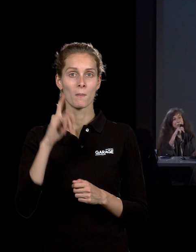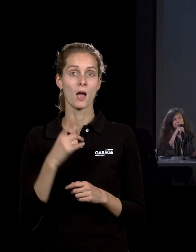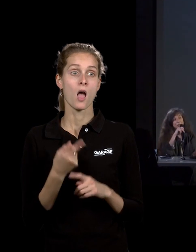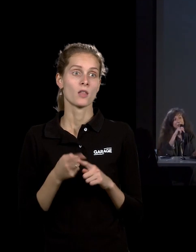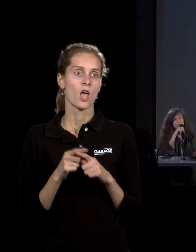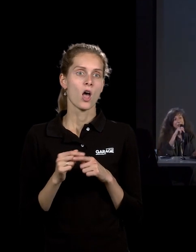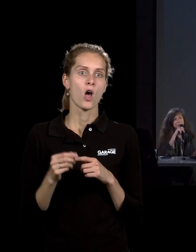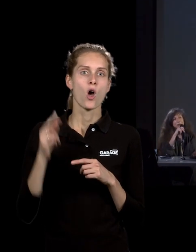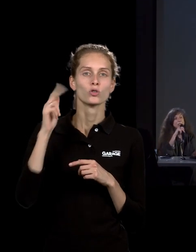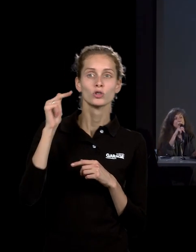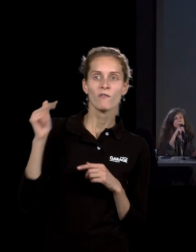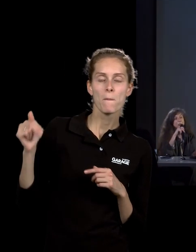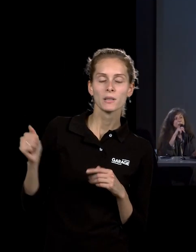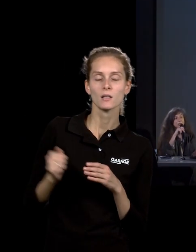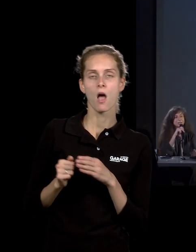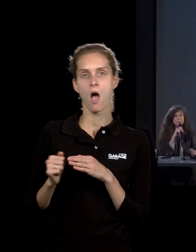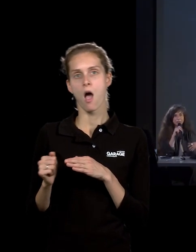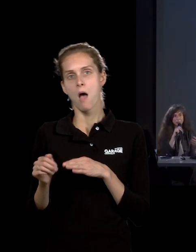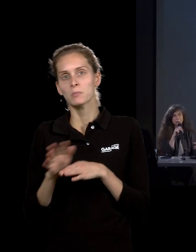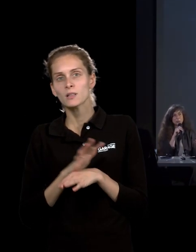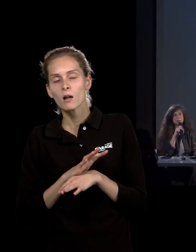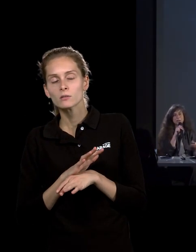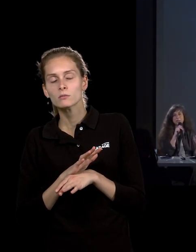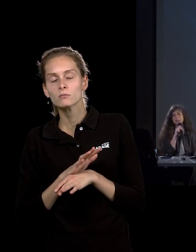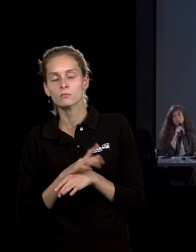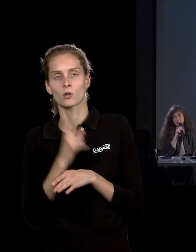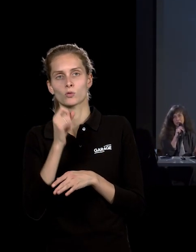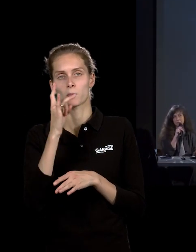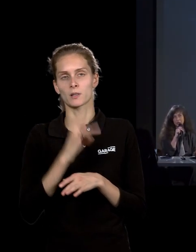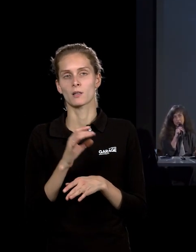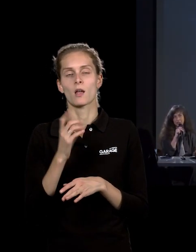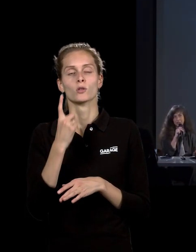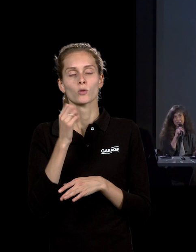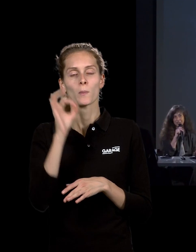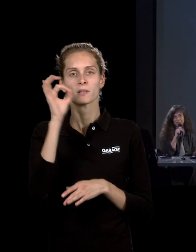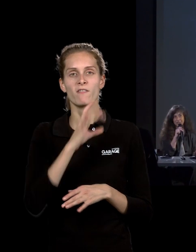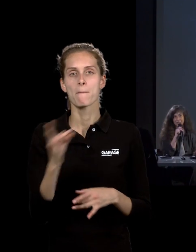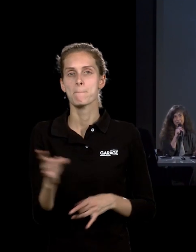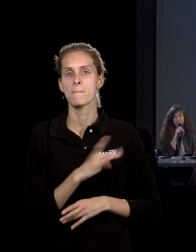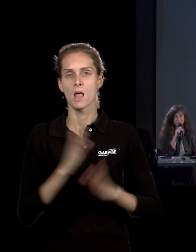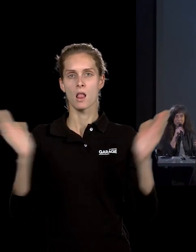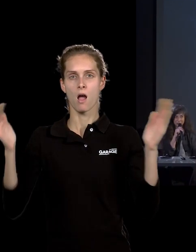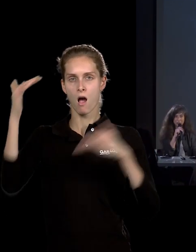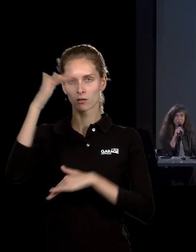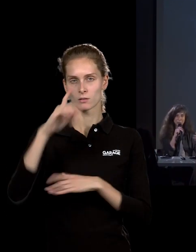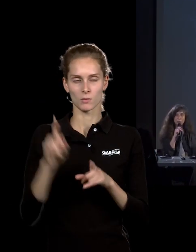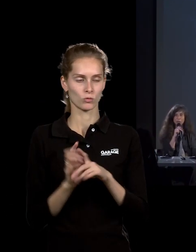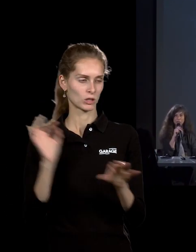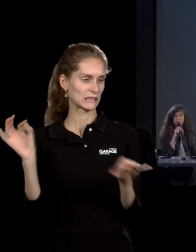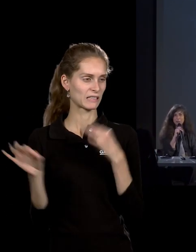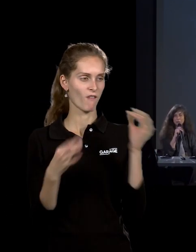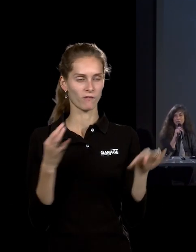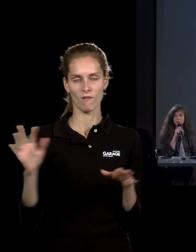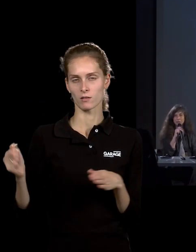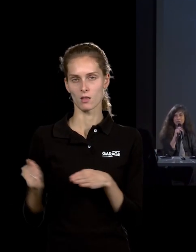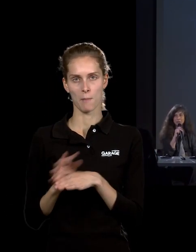не живопись. Вот такие абсолютно белые картины, которые в каком-то смысле издевательство над абстракцией. Там была